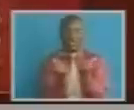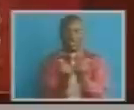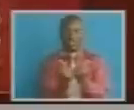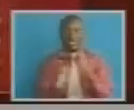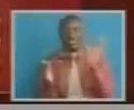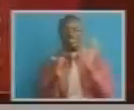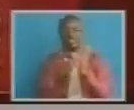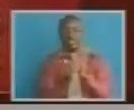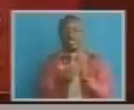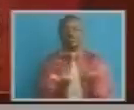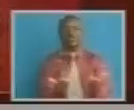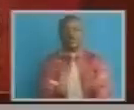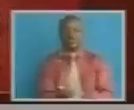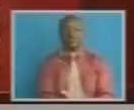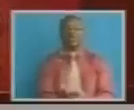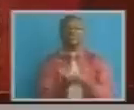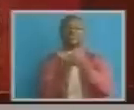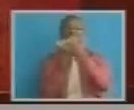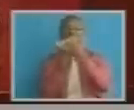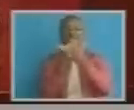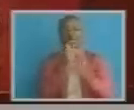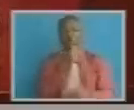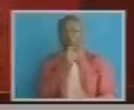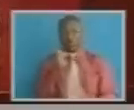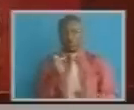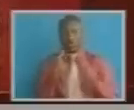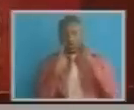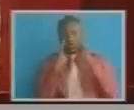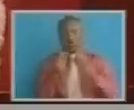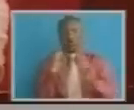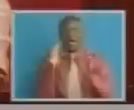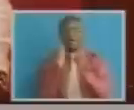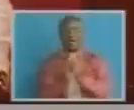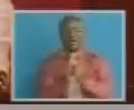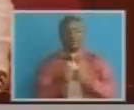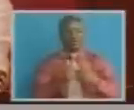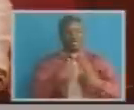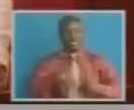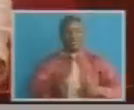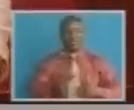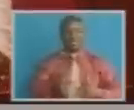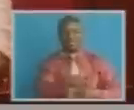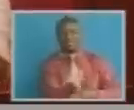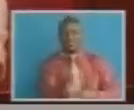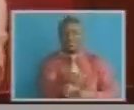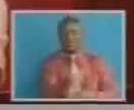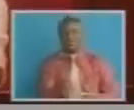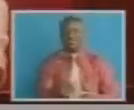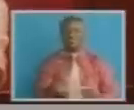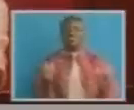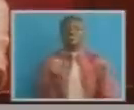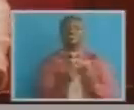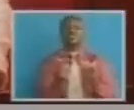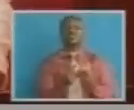tume tunapoona kwamba Mambo yanaenda ndivyo sivyo mheshimiwa Spika nitoe mfano tu ili tusiwe Kama